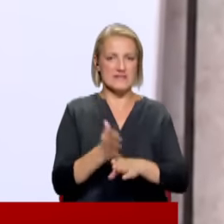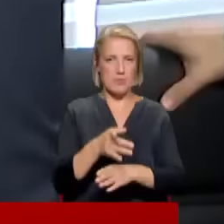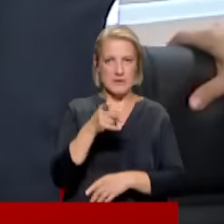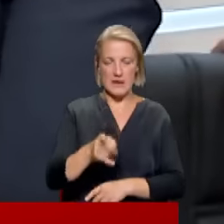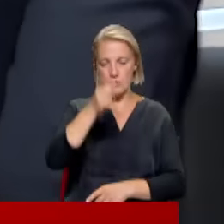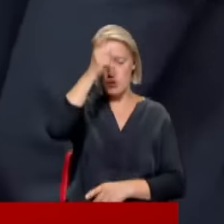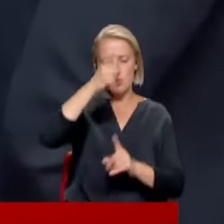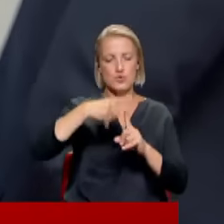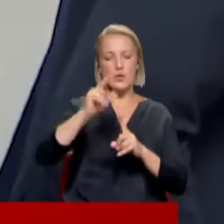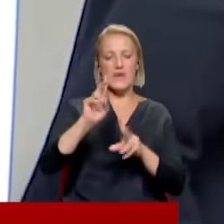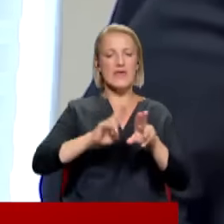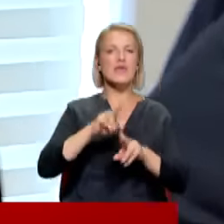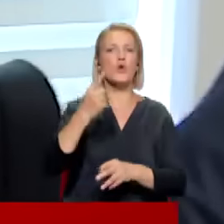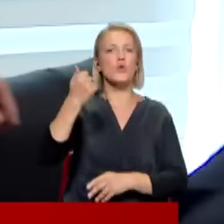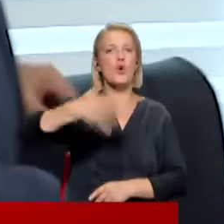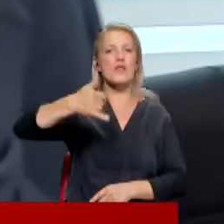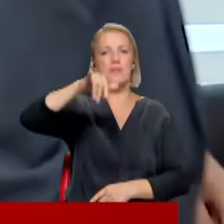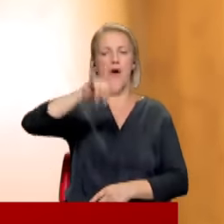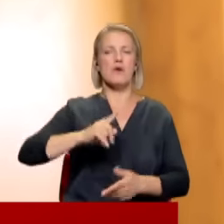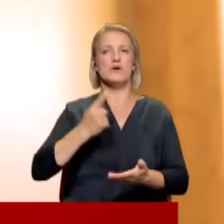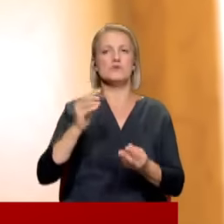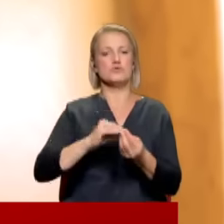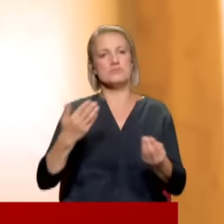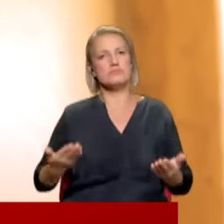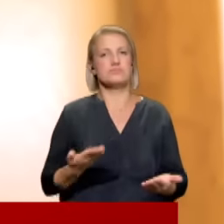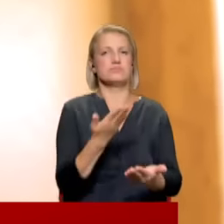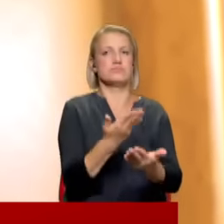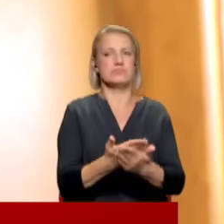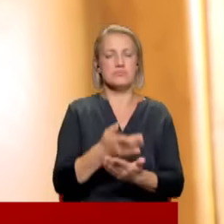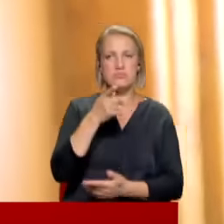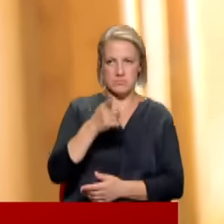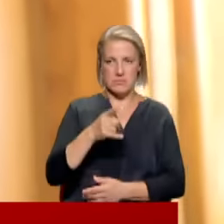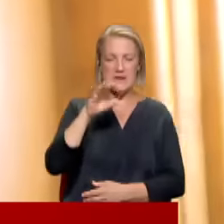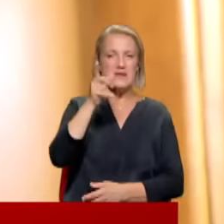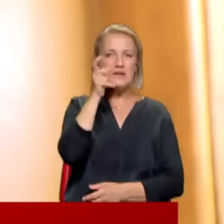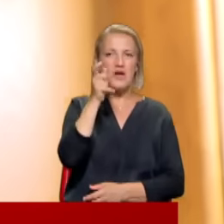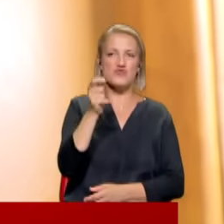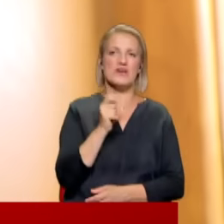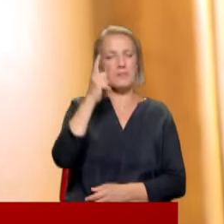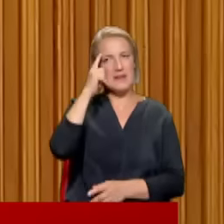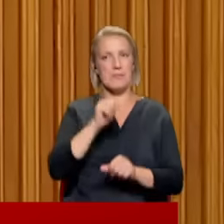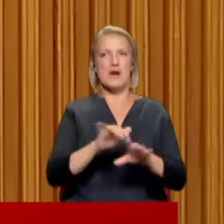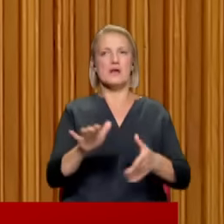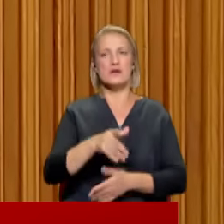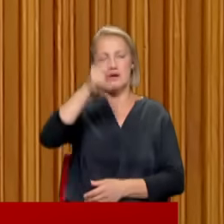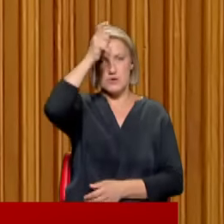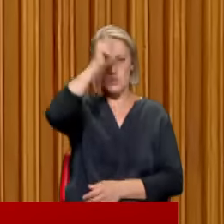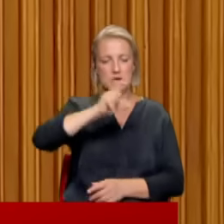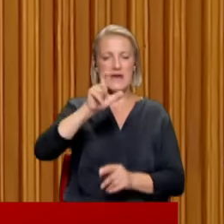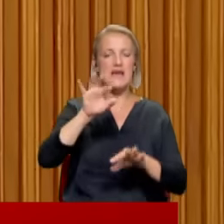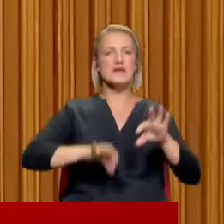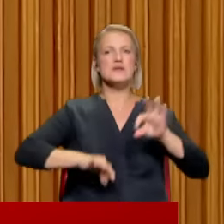TÜİK yönetimi hakkında suç duyurusunda bulunmuştu CHP lideri TÜİK içinden dikkat bir bilgi paylaştı Türkiye